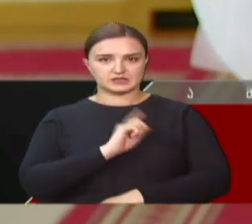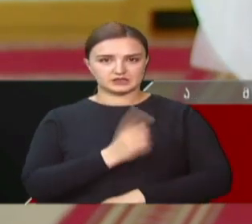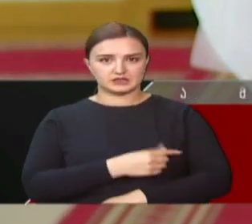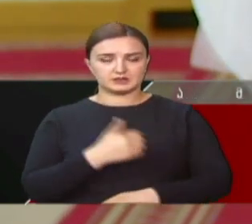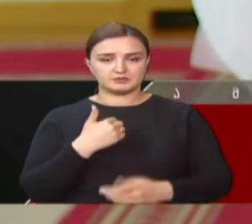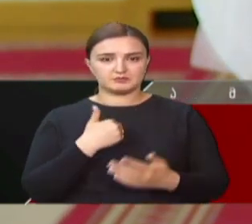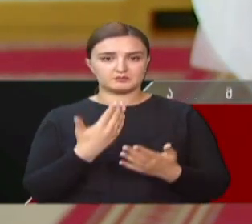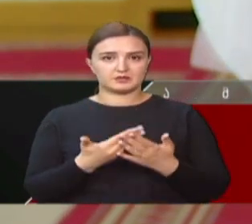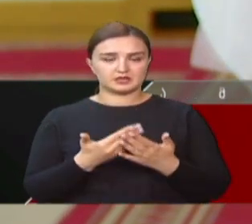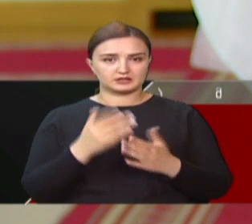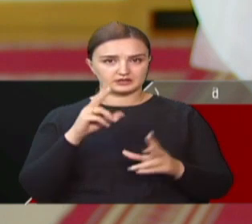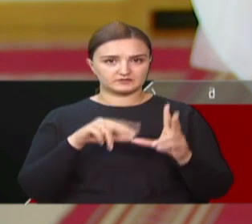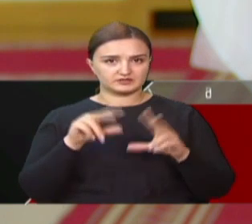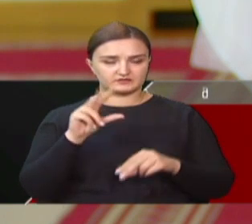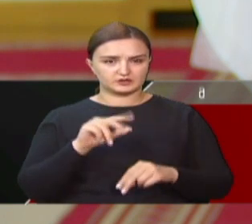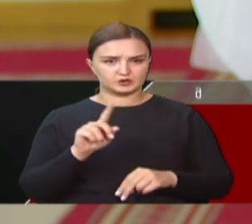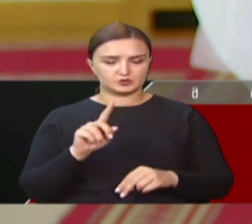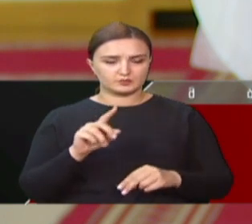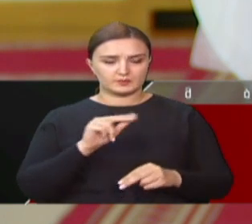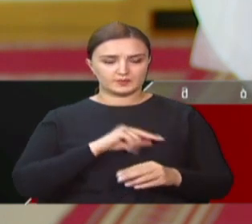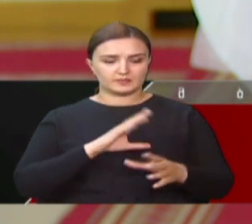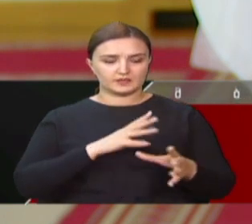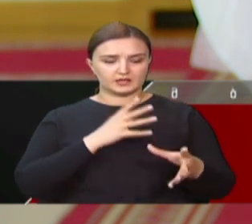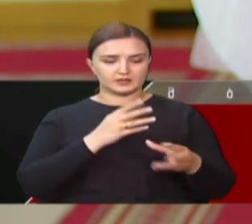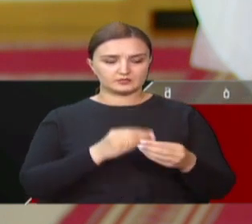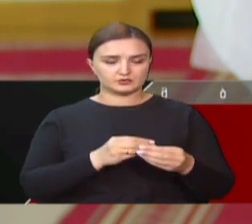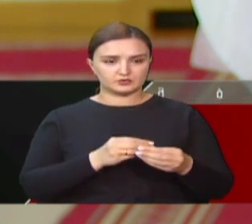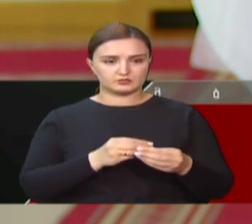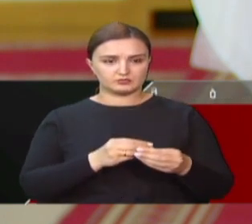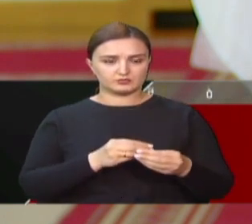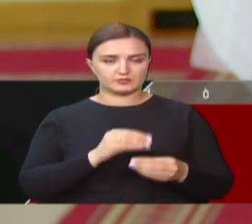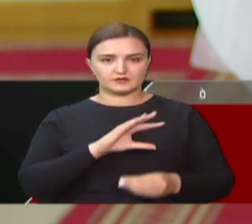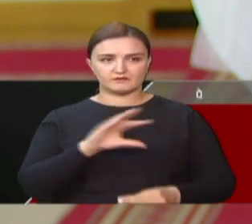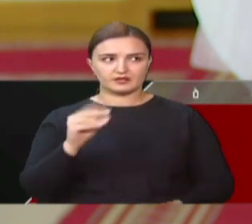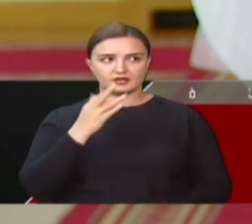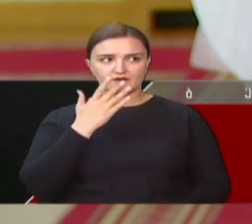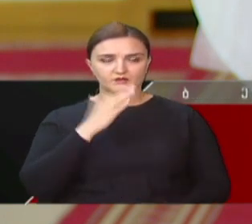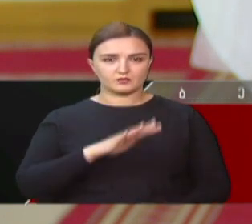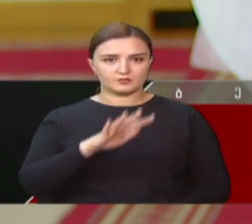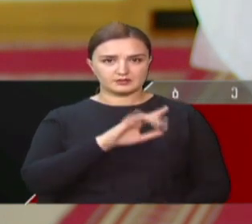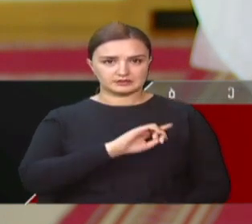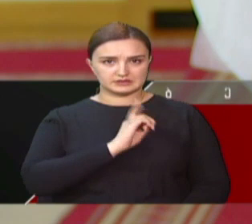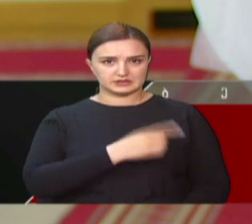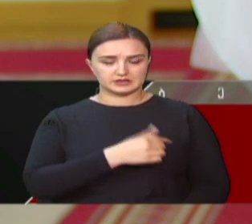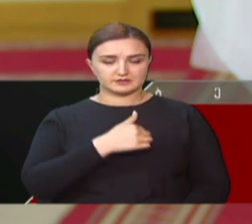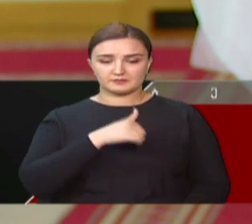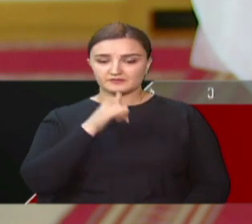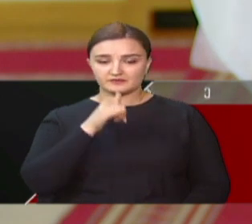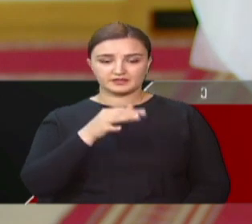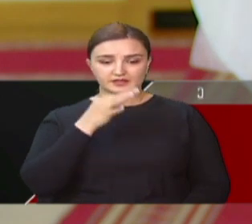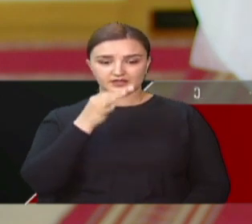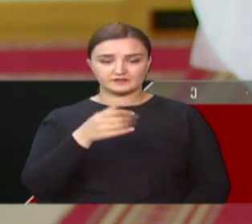მე მაგალითად ვთვლი, რომ თანამშრომლობა, რა თქმა უნდა, ყველა პროდასალუბ ძალასთან შეიძლება. ახლა ვერ გეტყვით, როგორც გითხრათ,